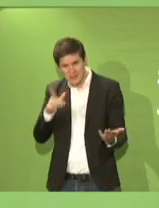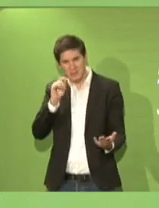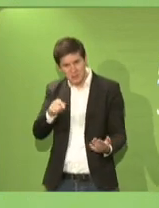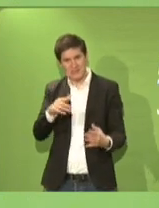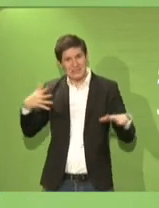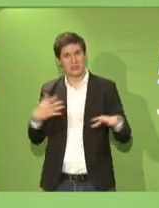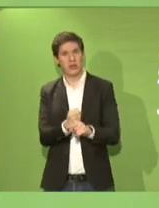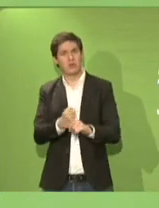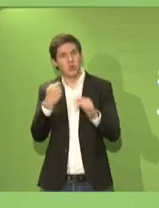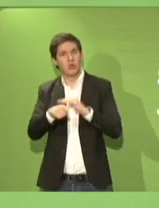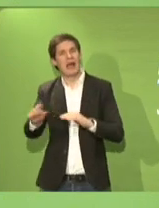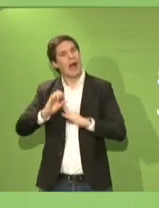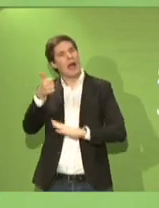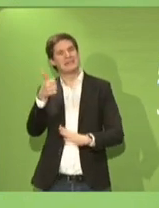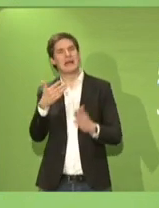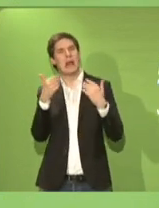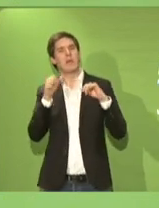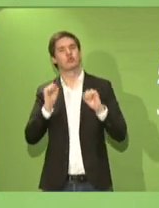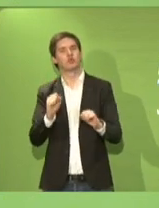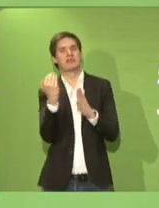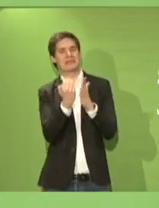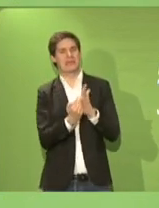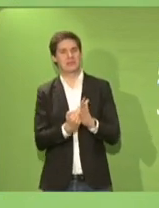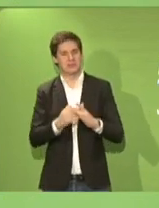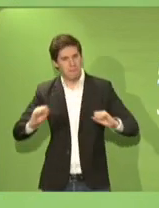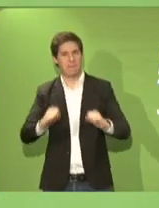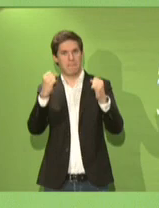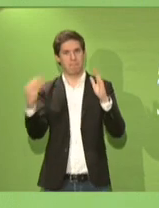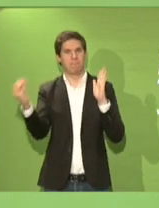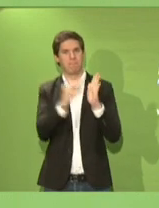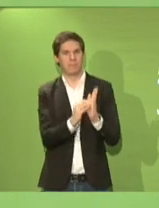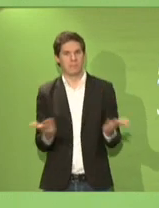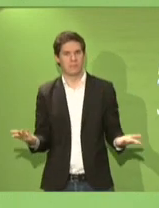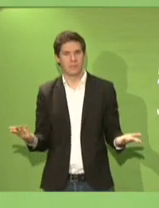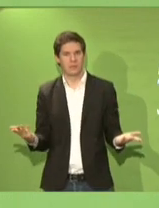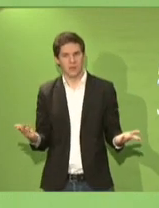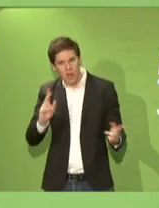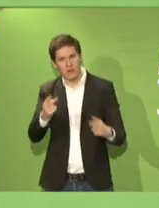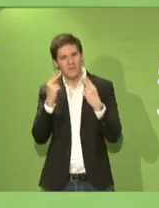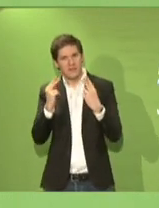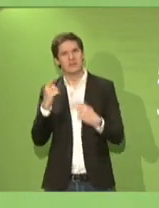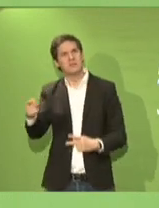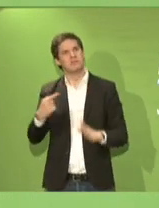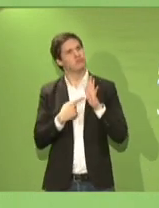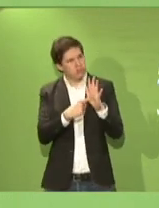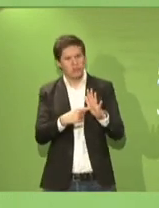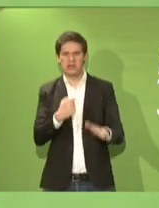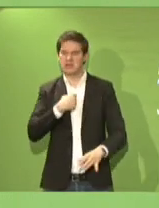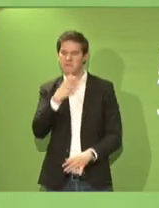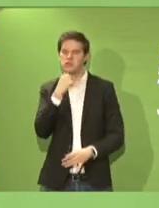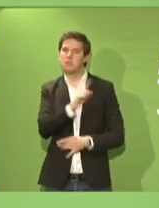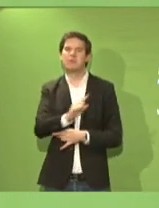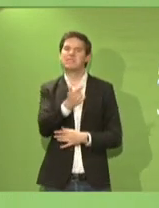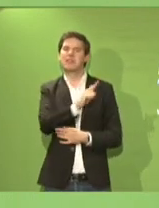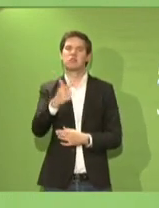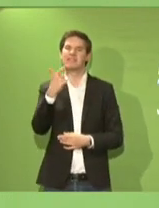wirklich vorbildlichen Klimaschutzgesetz in Deutschland und mit dem ehrgeizigen Vorhaben, da den Anteil der Windkraft bis